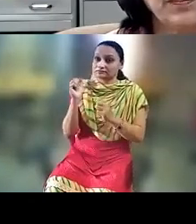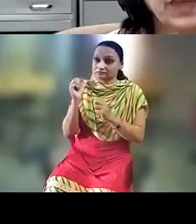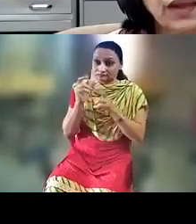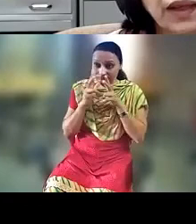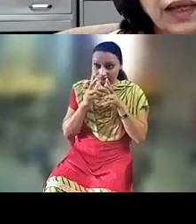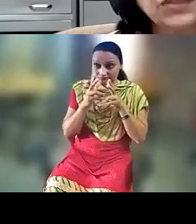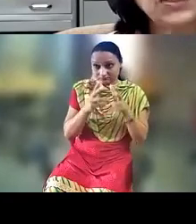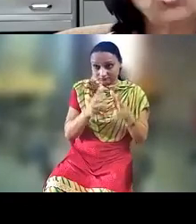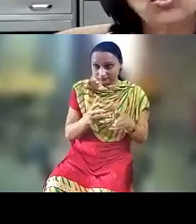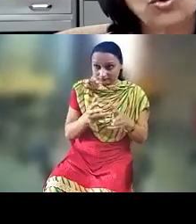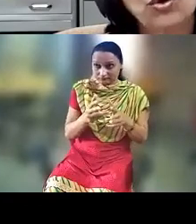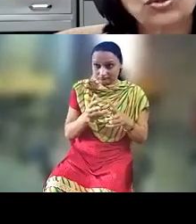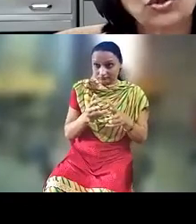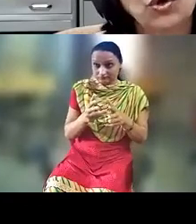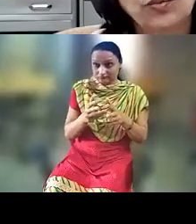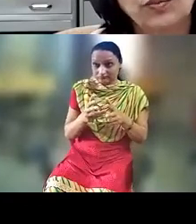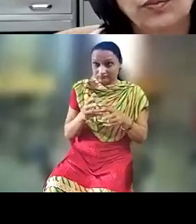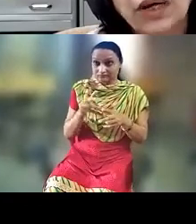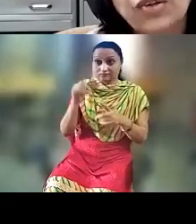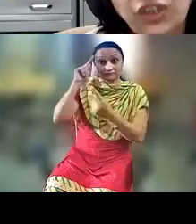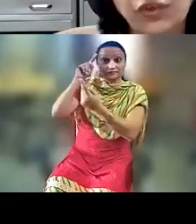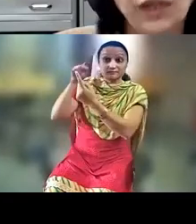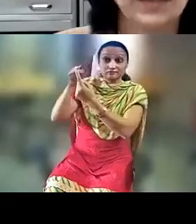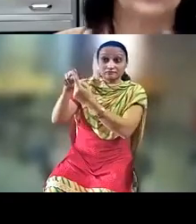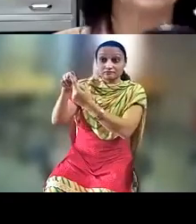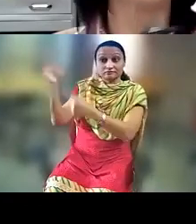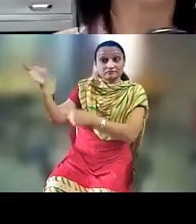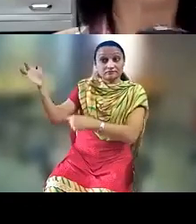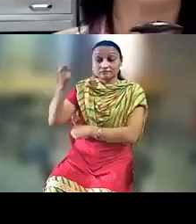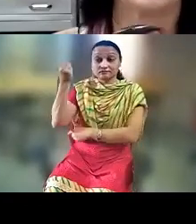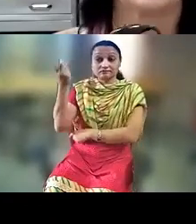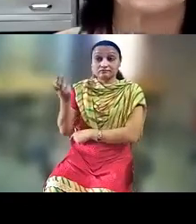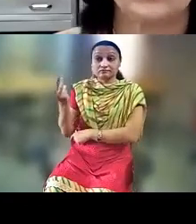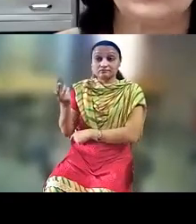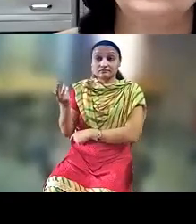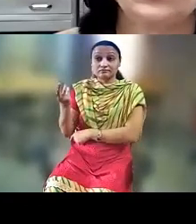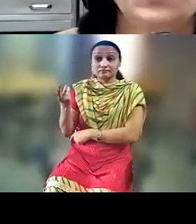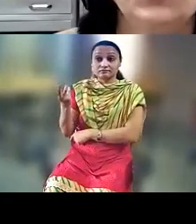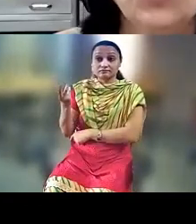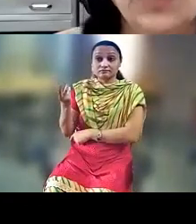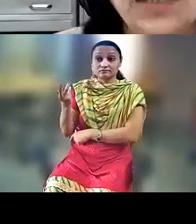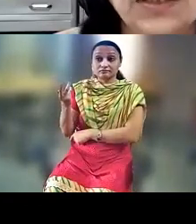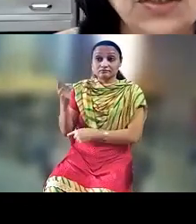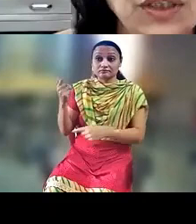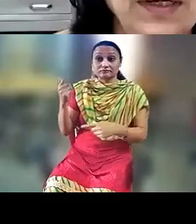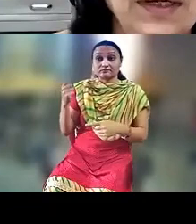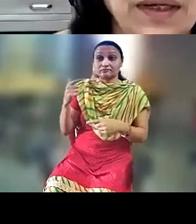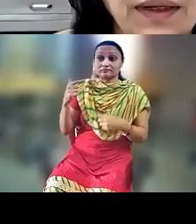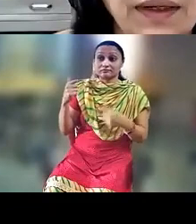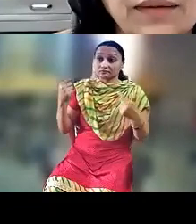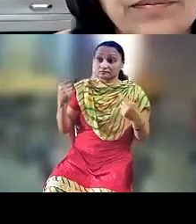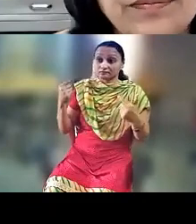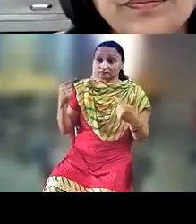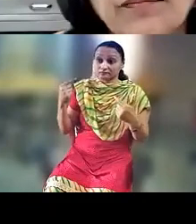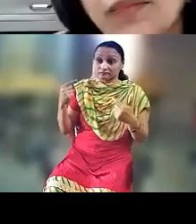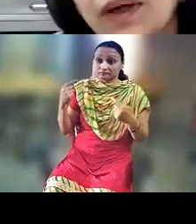कि कैसे उन गोल्स को अचीव करना है। जैसे कि ग्रेड्स अच्छी आनी चाहिए, तो ग्रेड्स अच्छी आने के